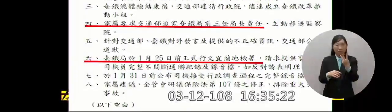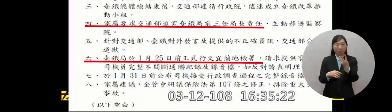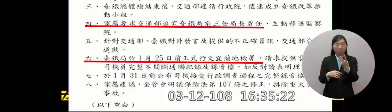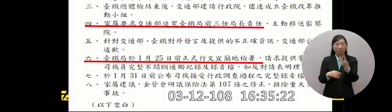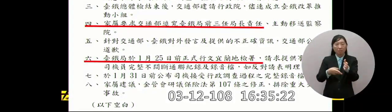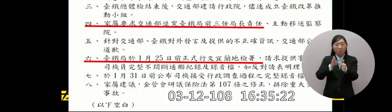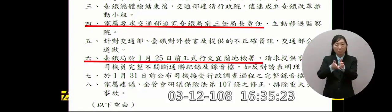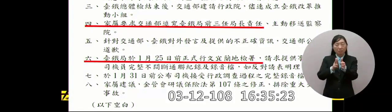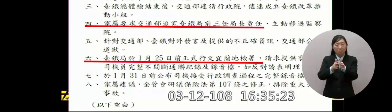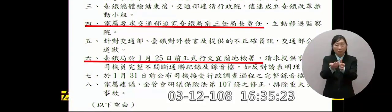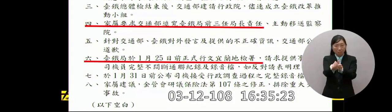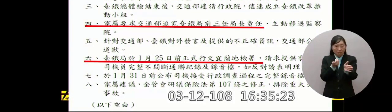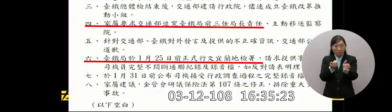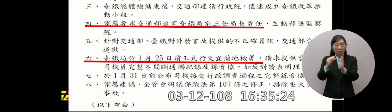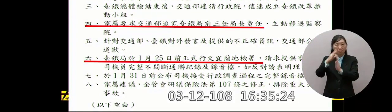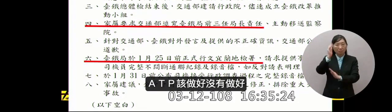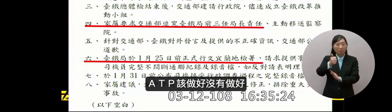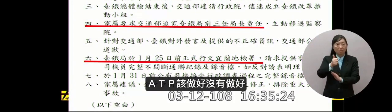长